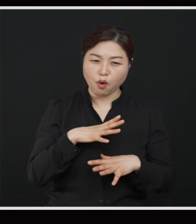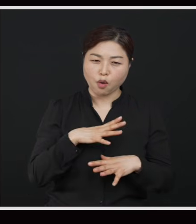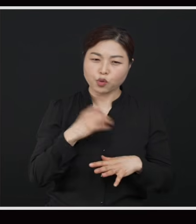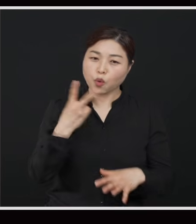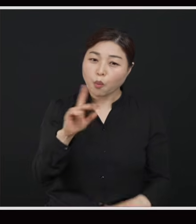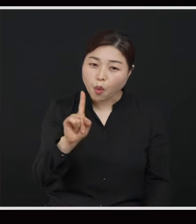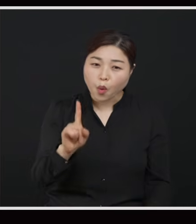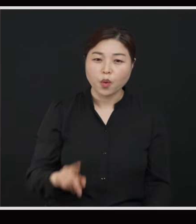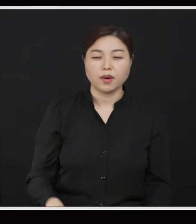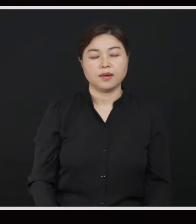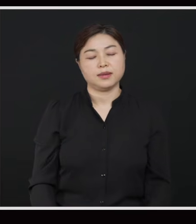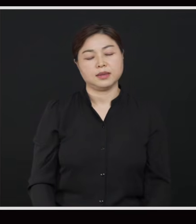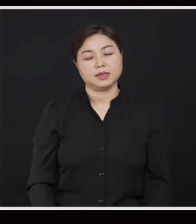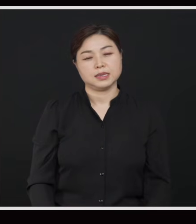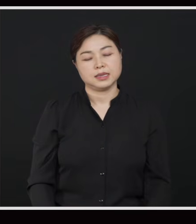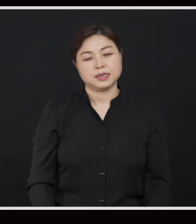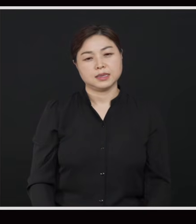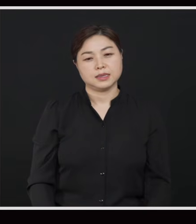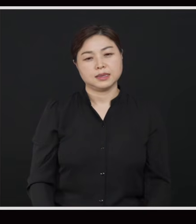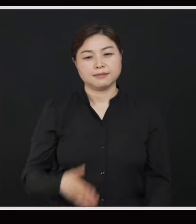이제 무서워하는 게 뭐냐면은,